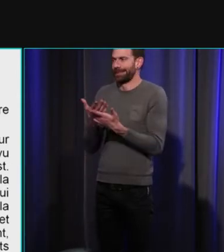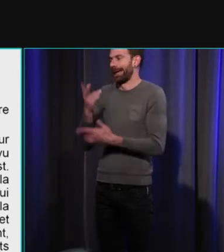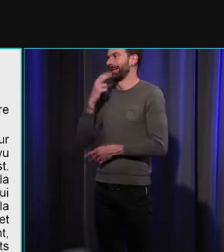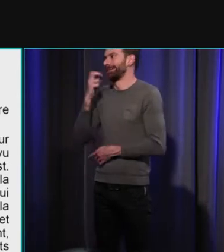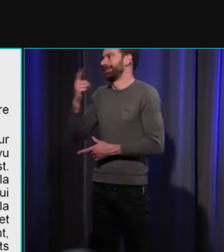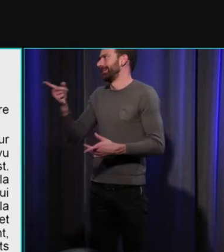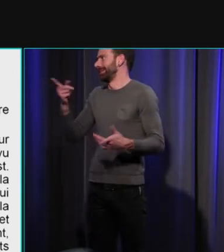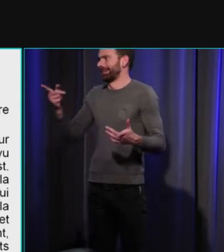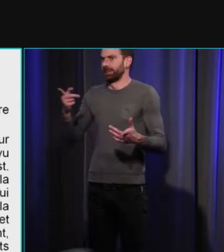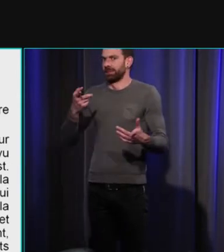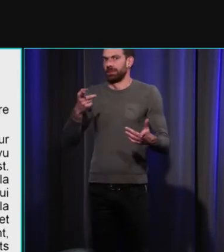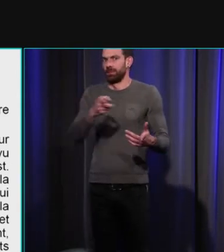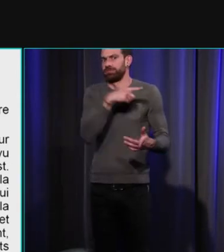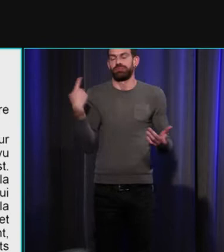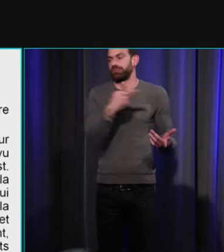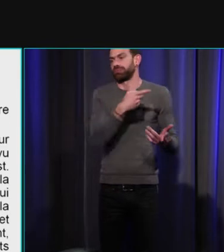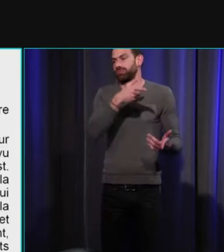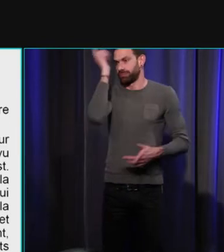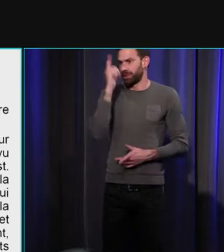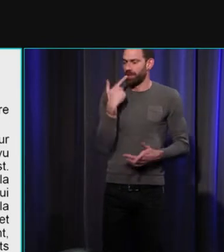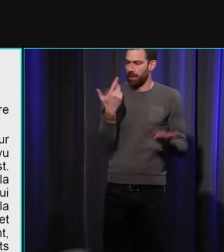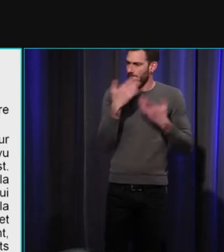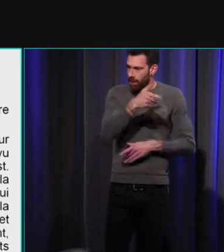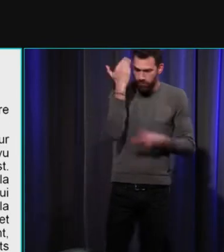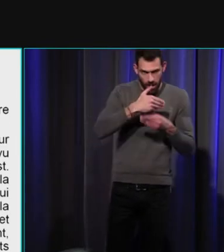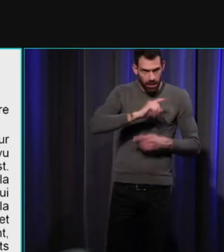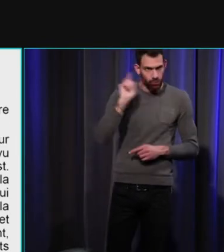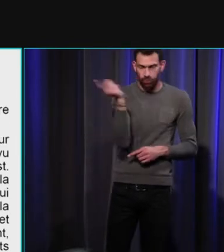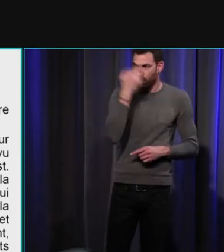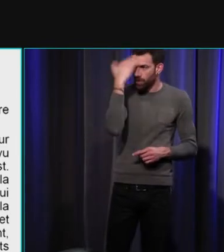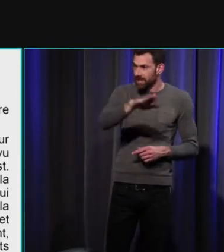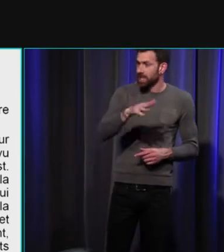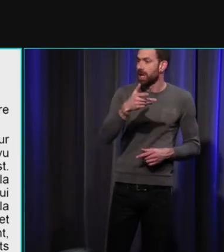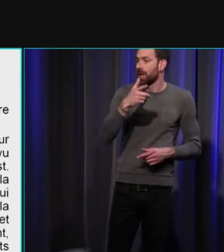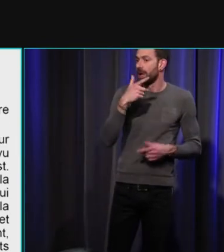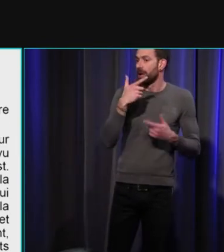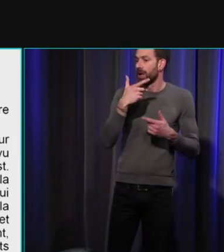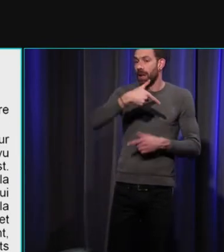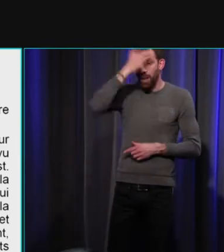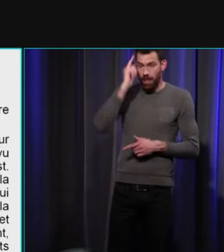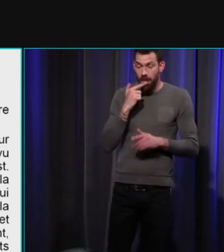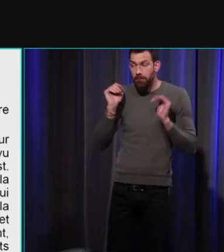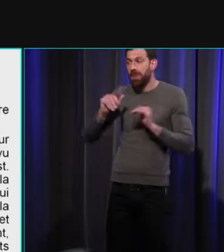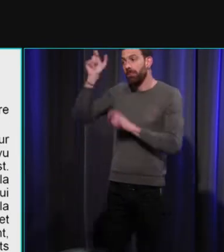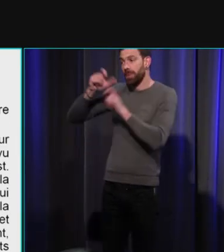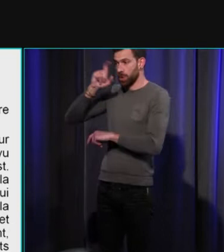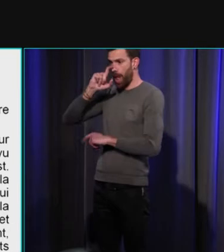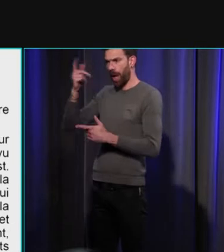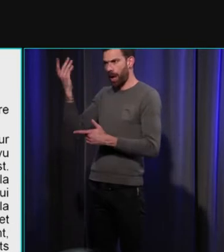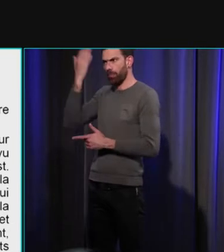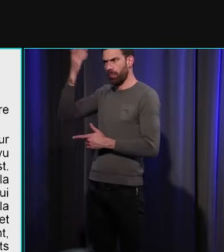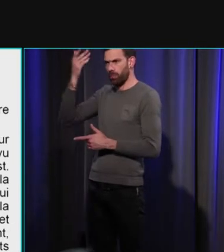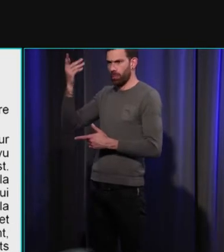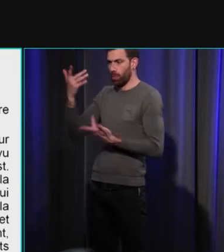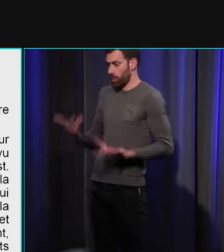par rapport au moyen-age de ces gens parlaient tous le latin un peu comme la chance qu'ont les arabes de cultiver de nos jours ils se déplacent dans le